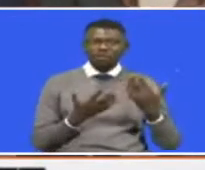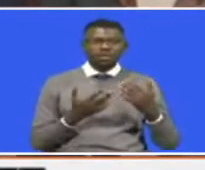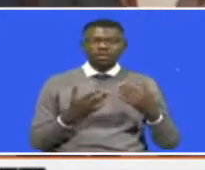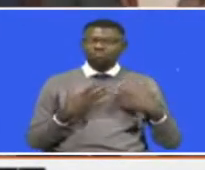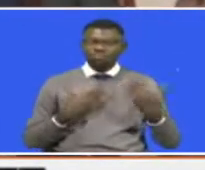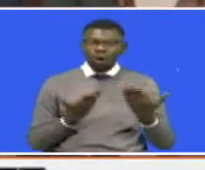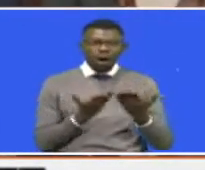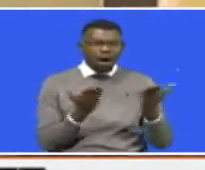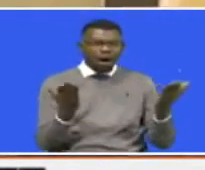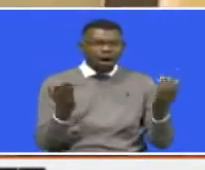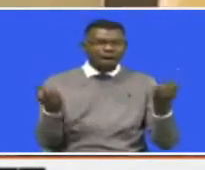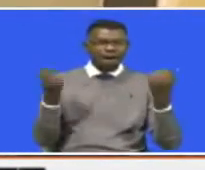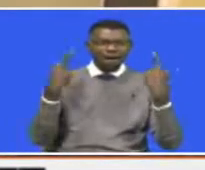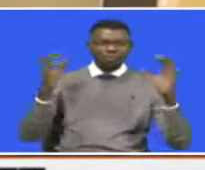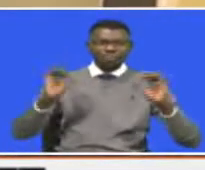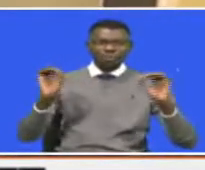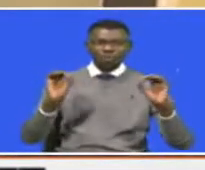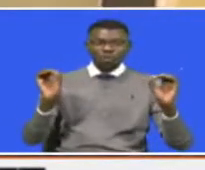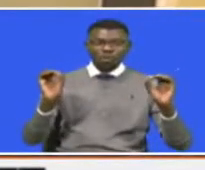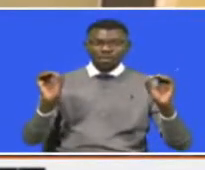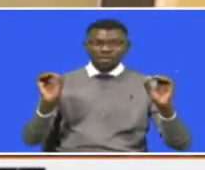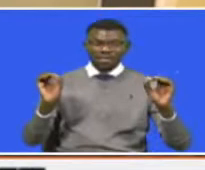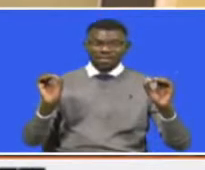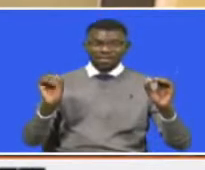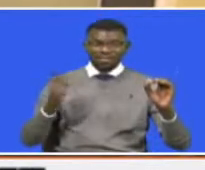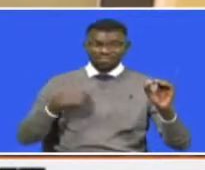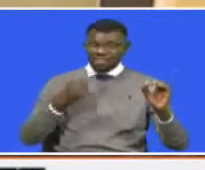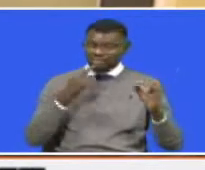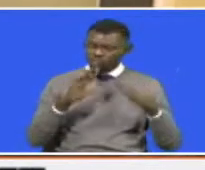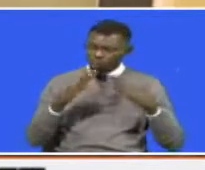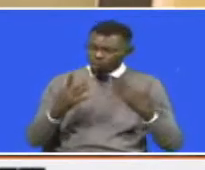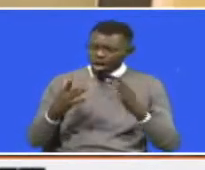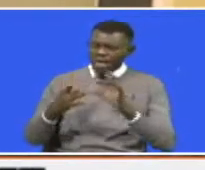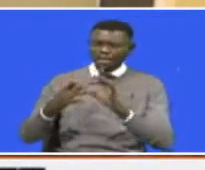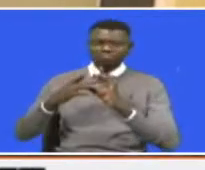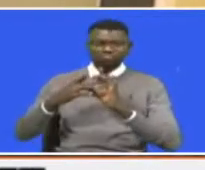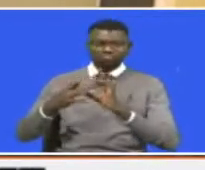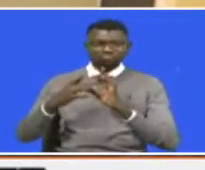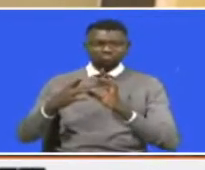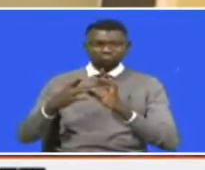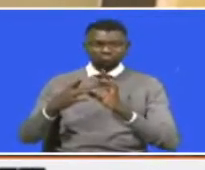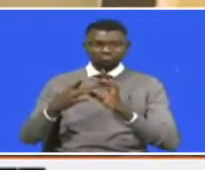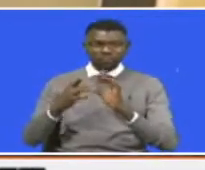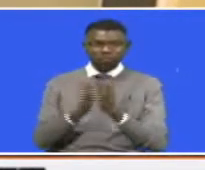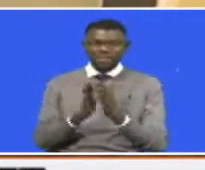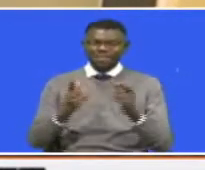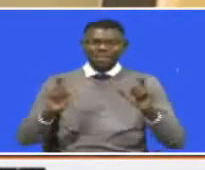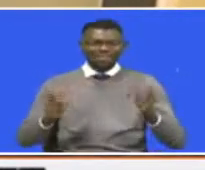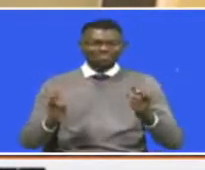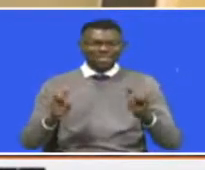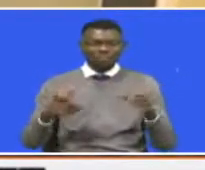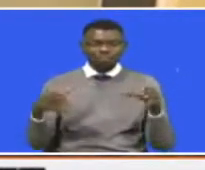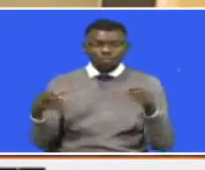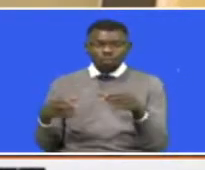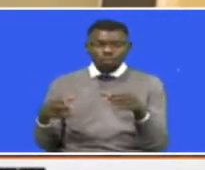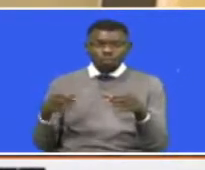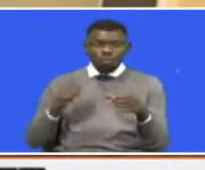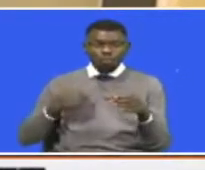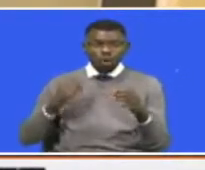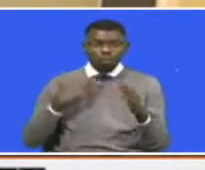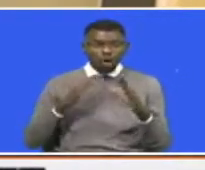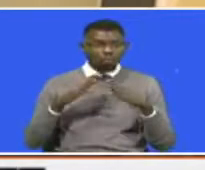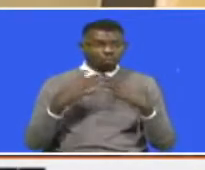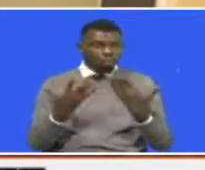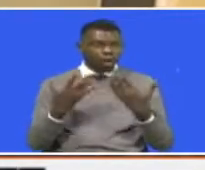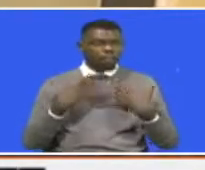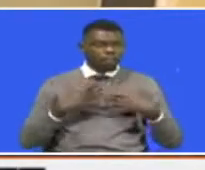hawana habari. Na ndiposa mimi nimesema kwamba tutakollaborate very strongly na media kuhakikisha kwamba hizi tourist